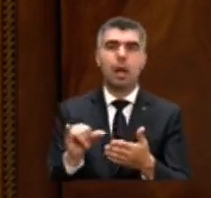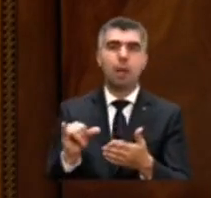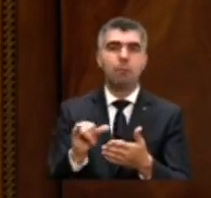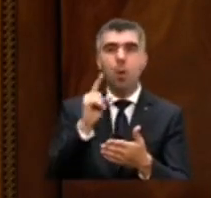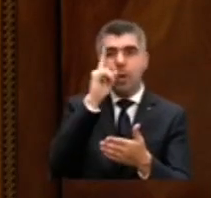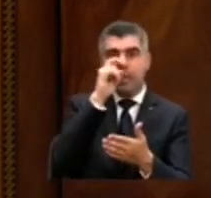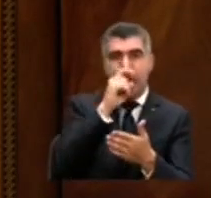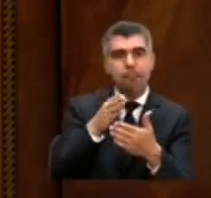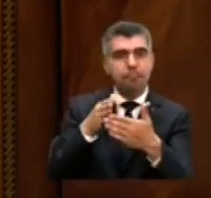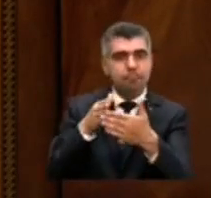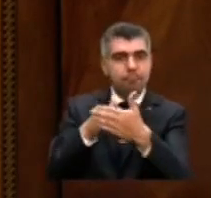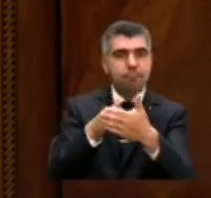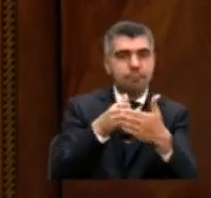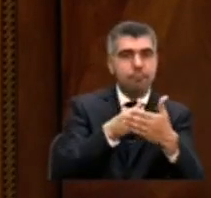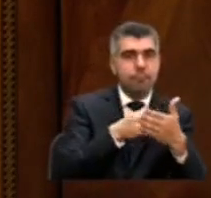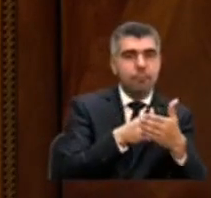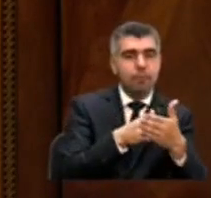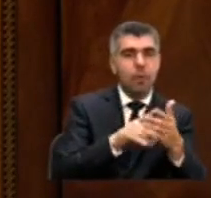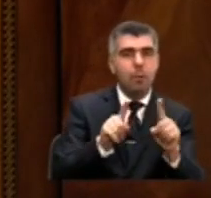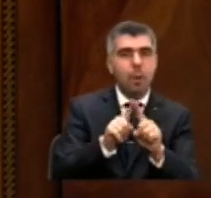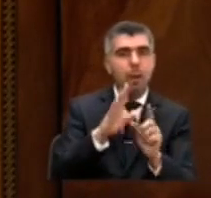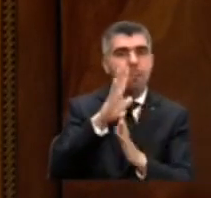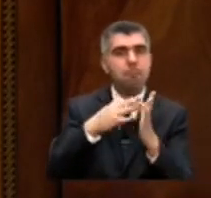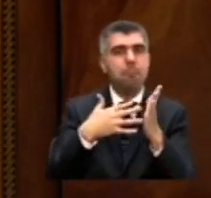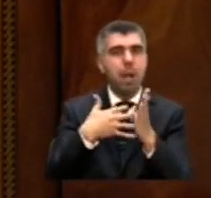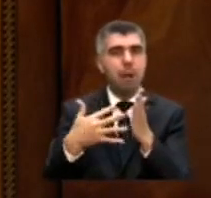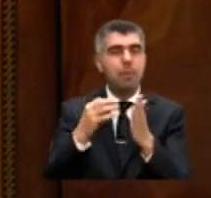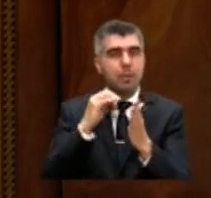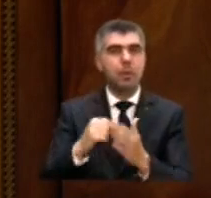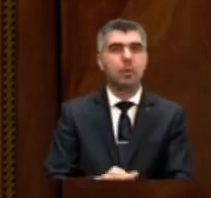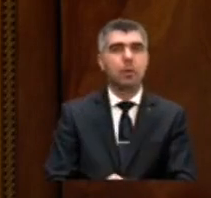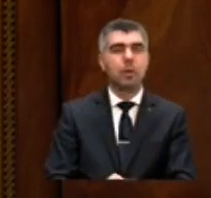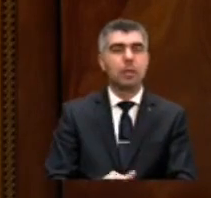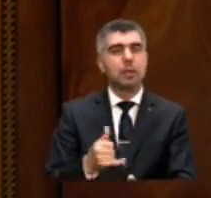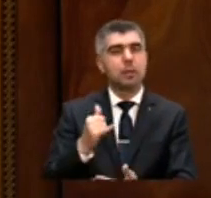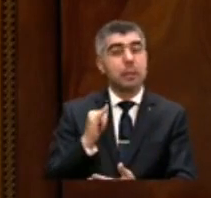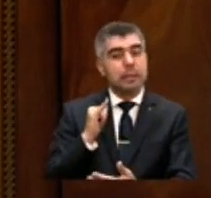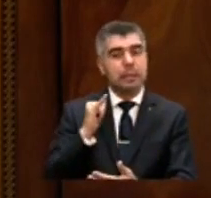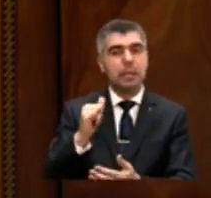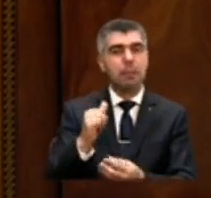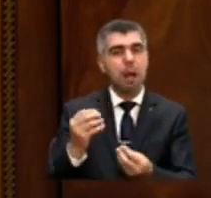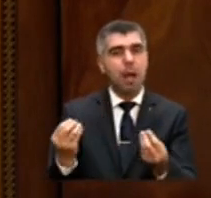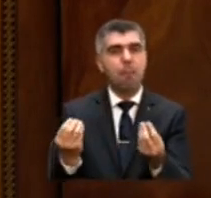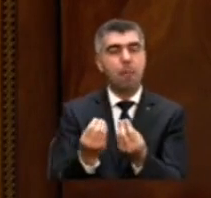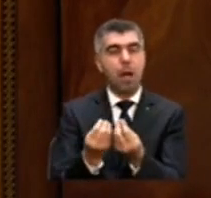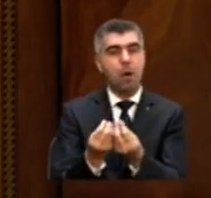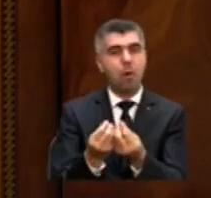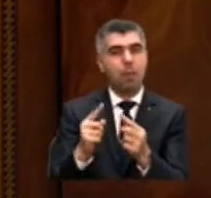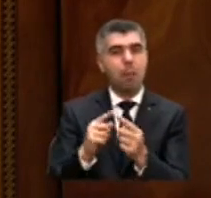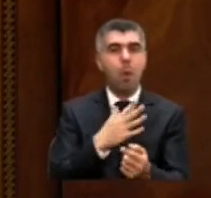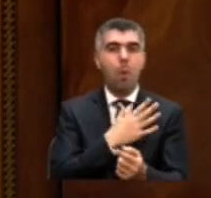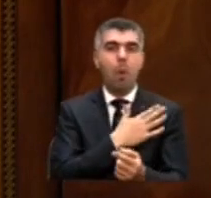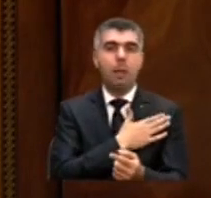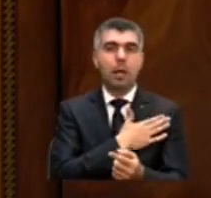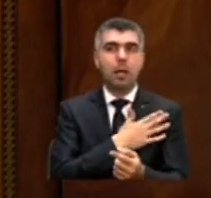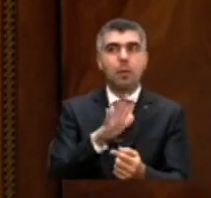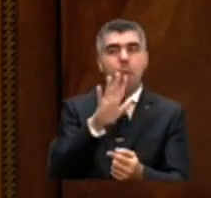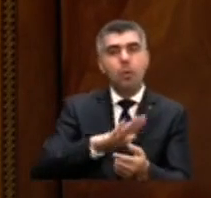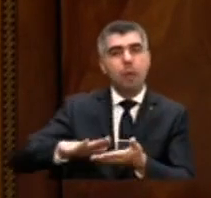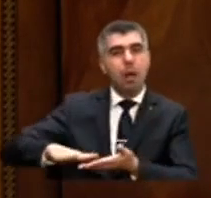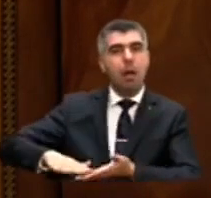قد تواجه مسار تنفيذ مضامنه، مع الحرص الدائم على إعلاء مصلحة الوطن